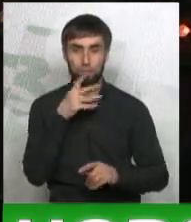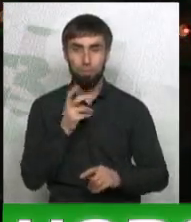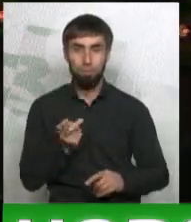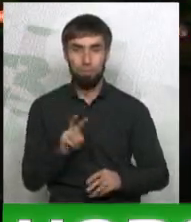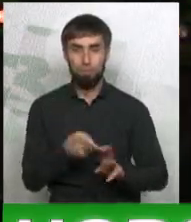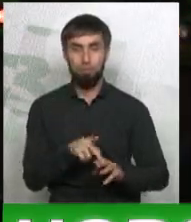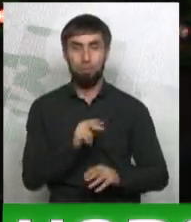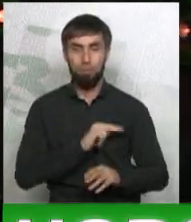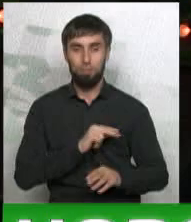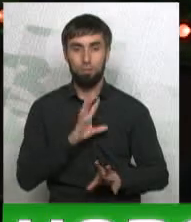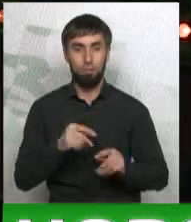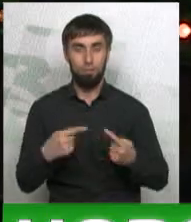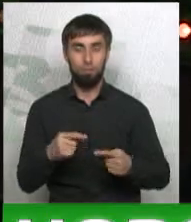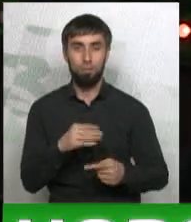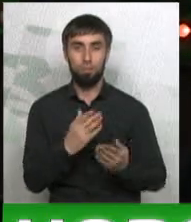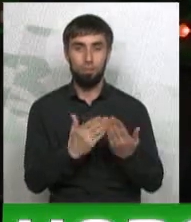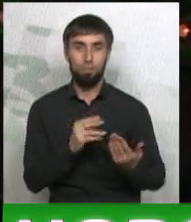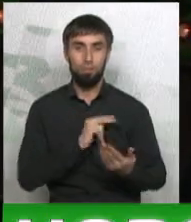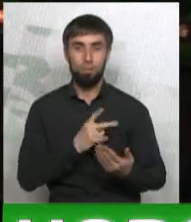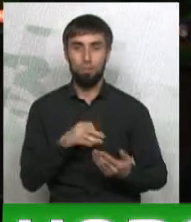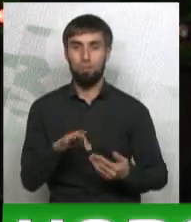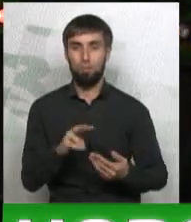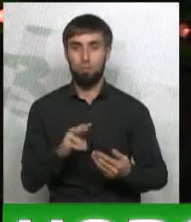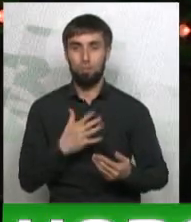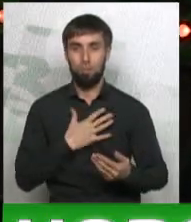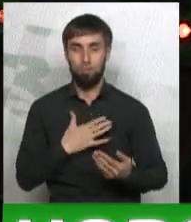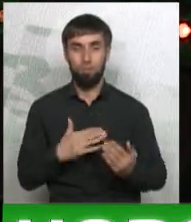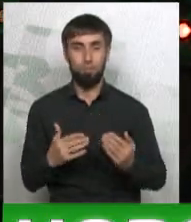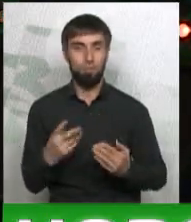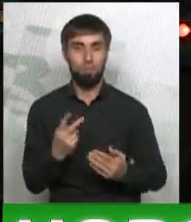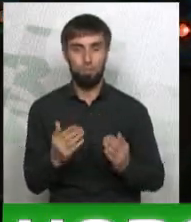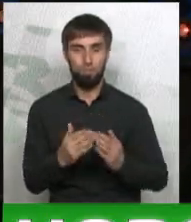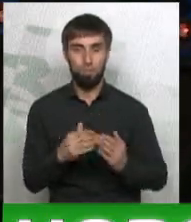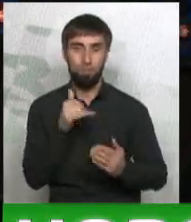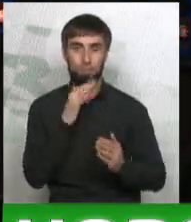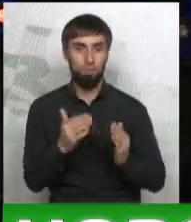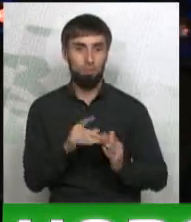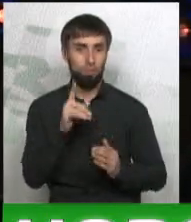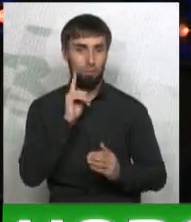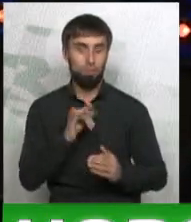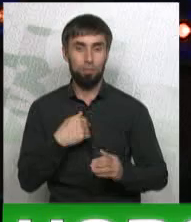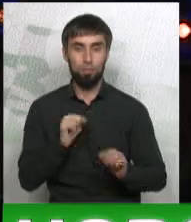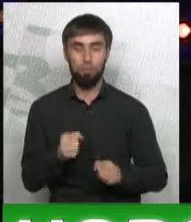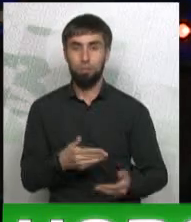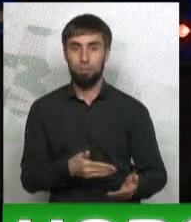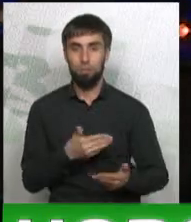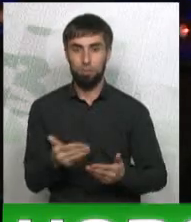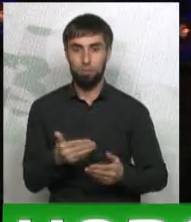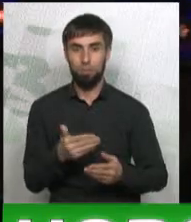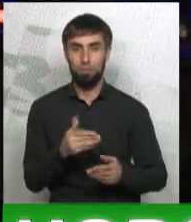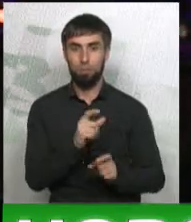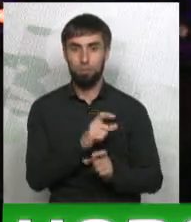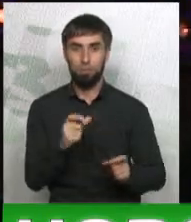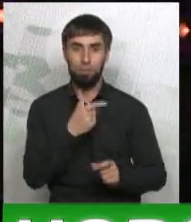это работа все равно, театр, работа – это наш второй дом, и когда наш дом уютный, и мы можем сюда пригласить зрителя